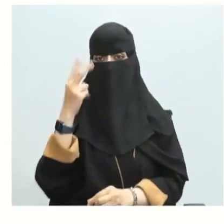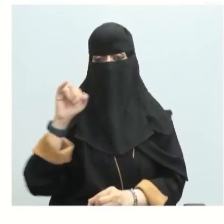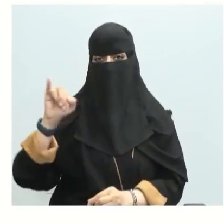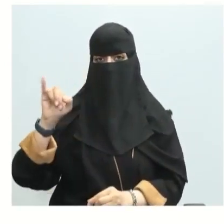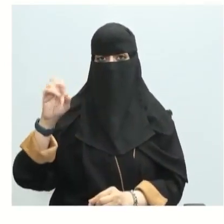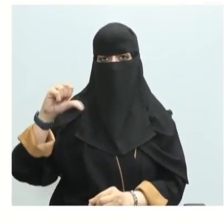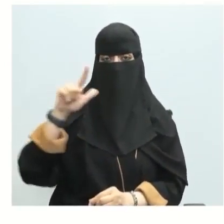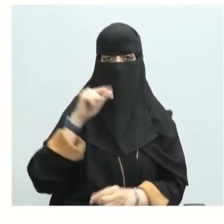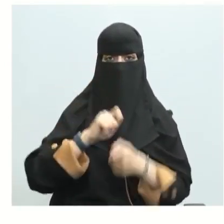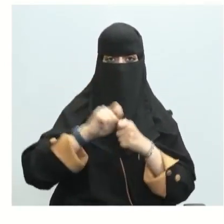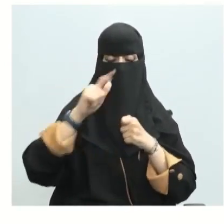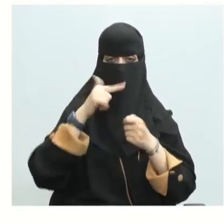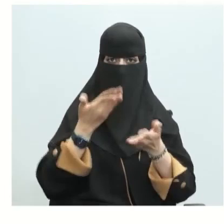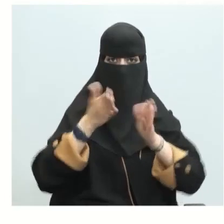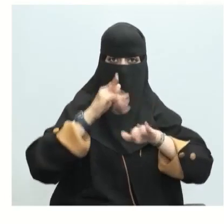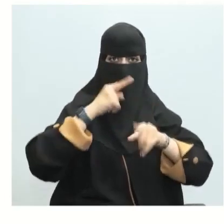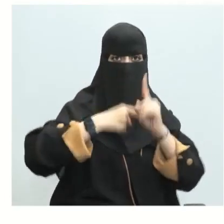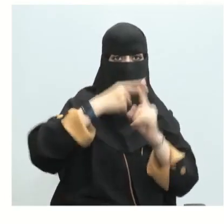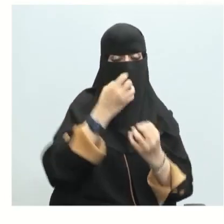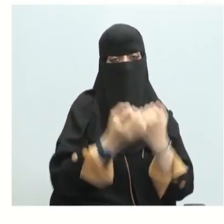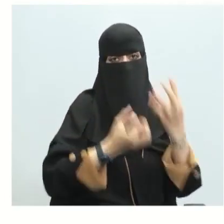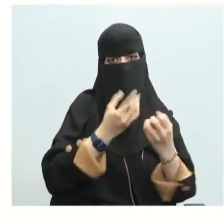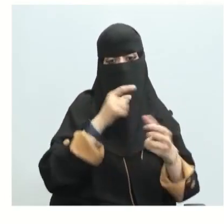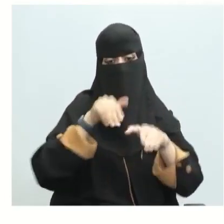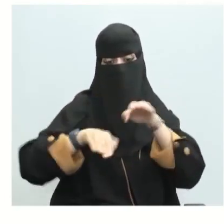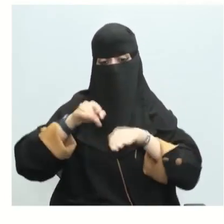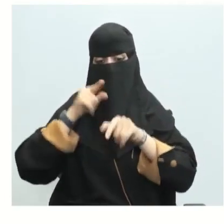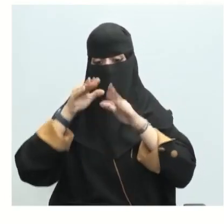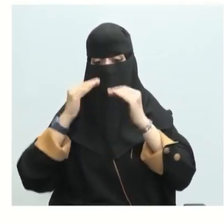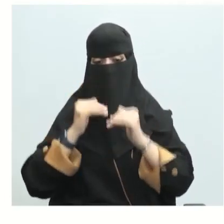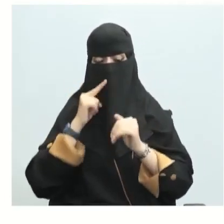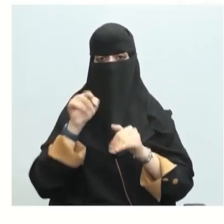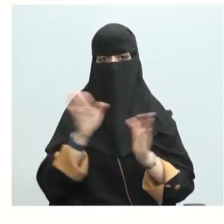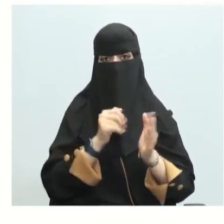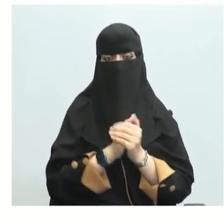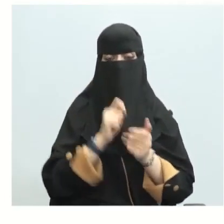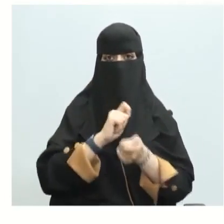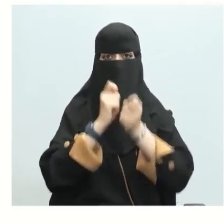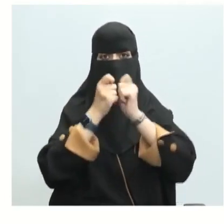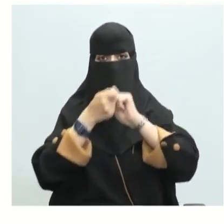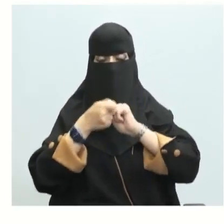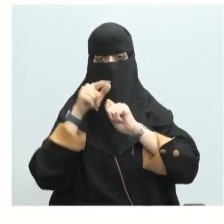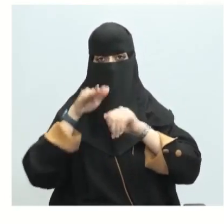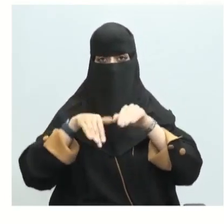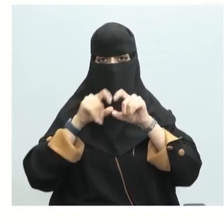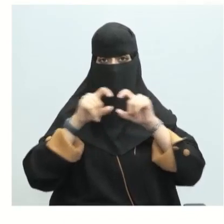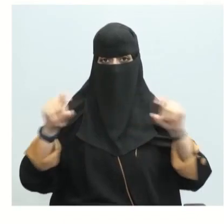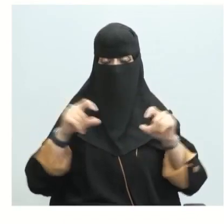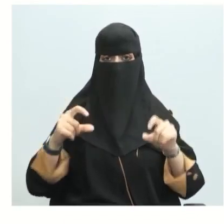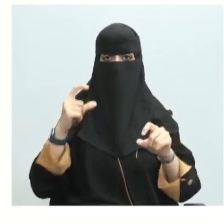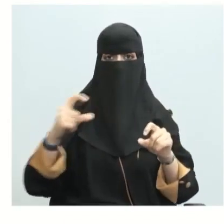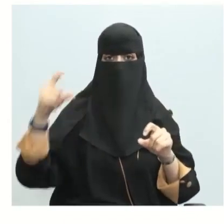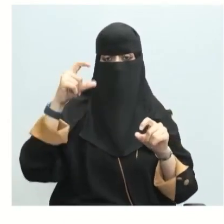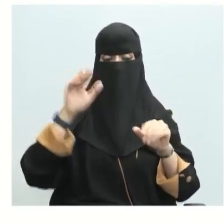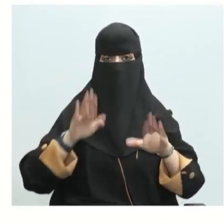من الكبريت ايضا ستتضاعف الحراره وتصبح المعادله التاليه اي ستتحول الى المعادله c